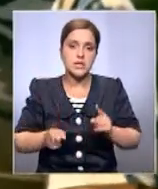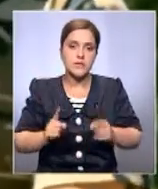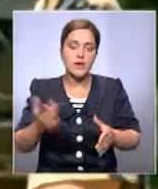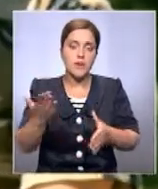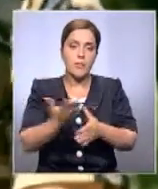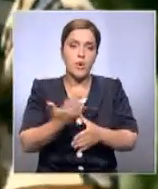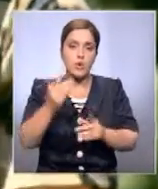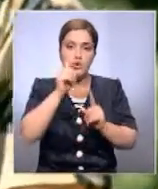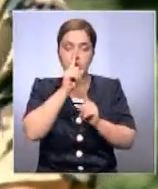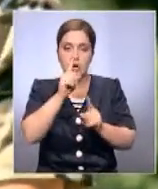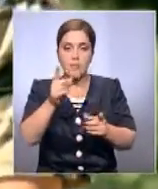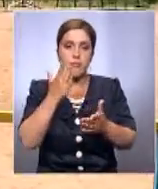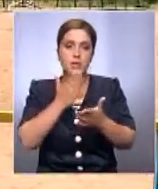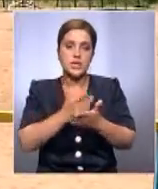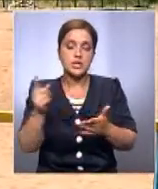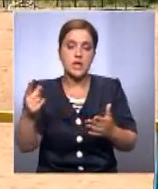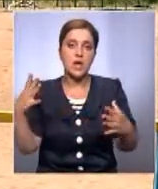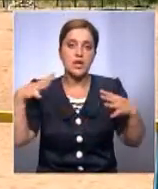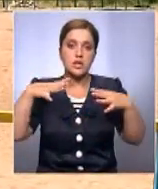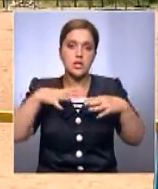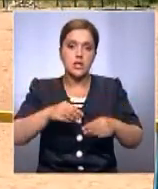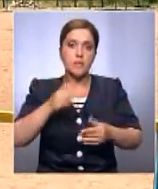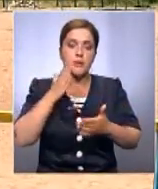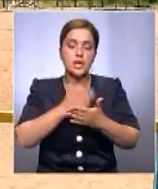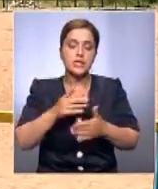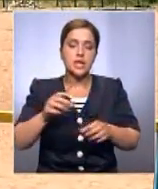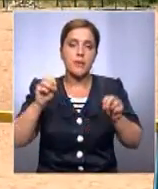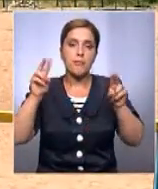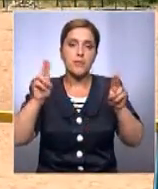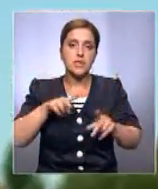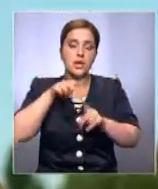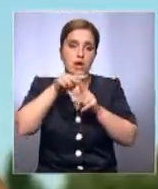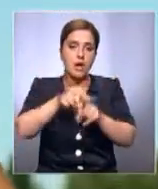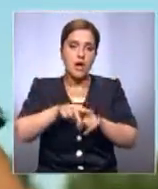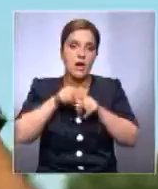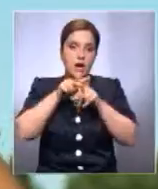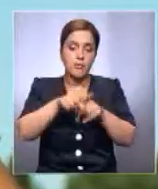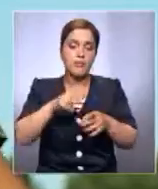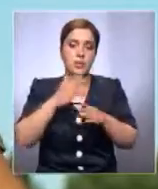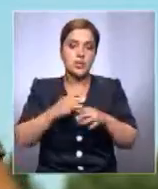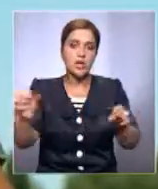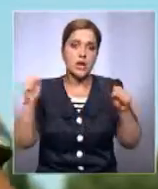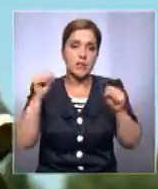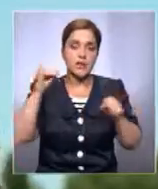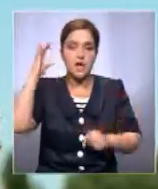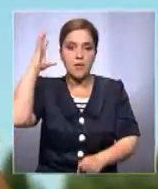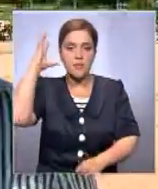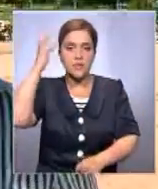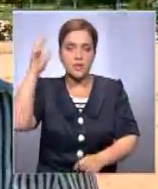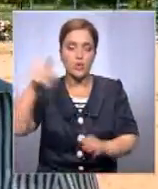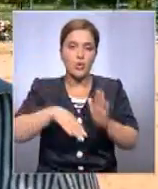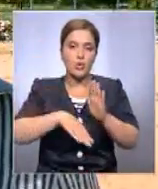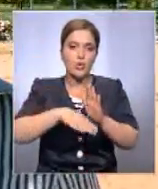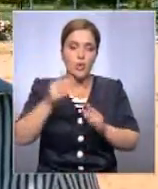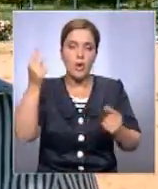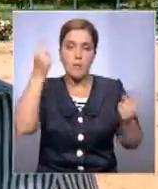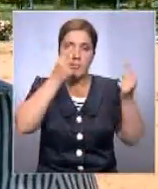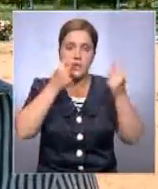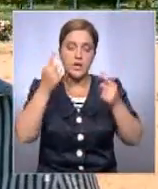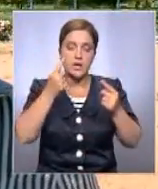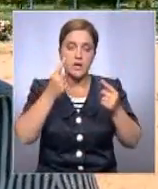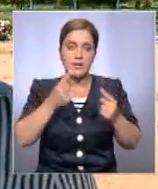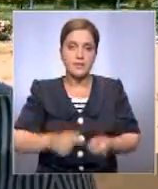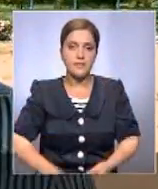Ее уникальность в гармоничном сочетании физических приемов и благотворного воздействия на психику пациента. Ипотерапия – это одно